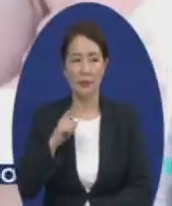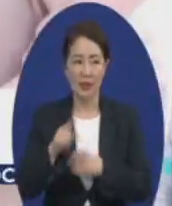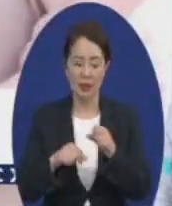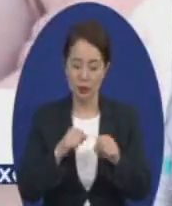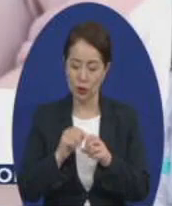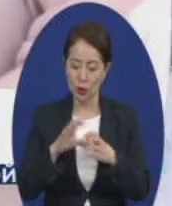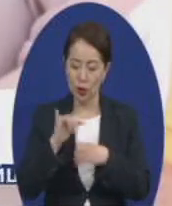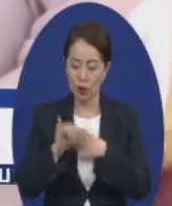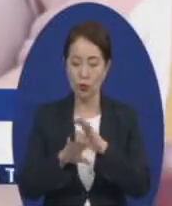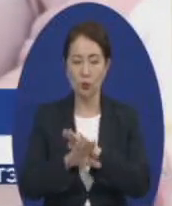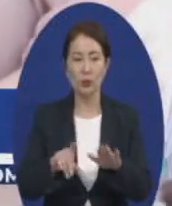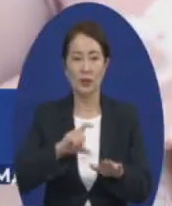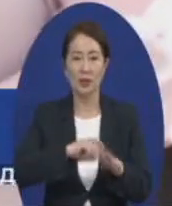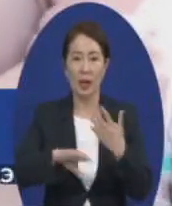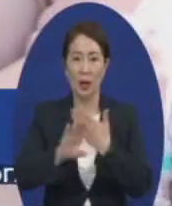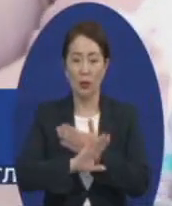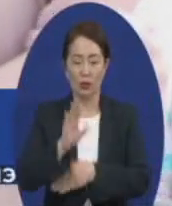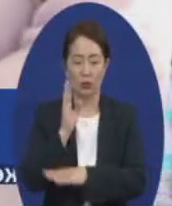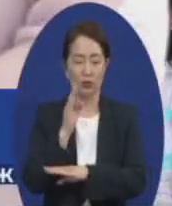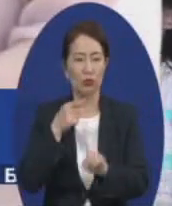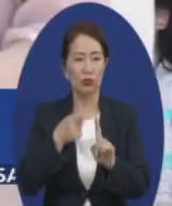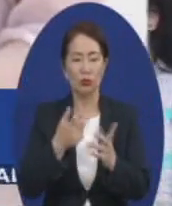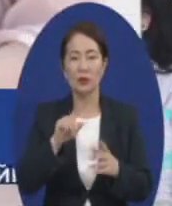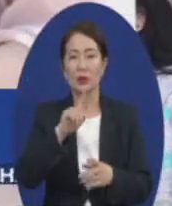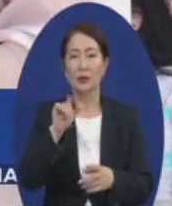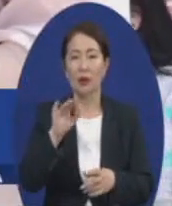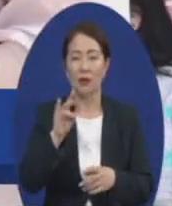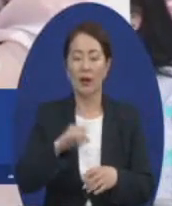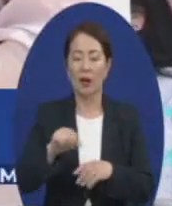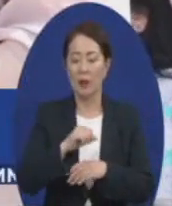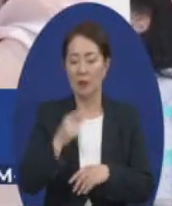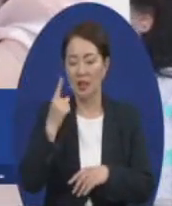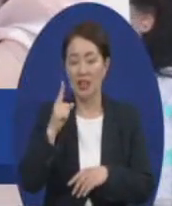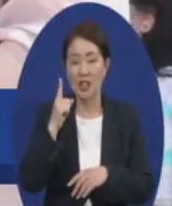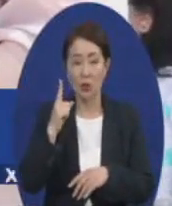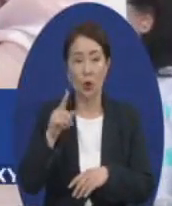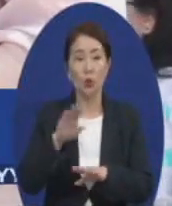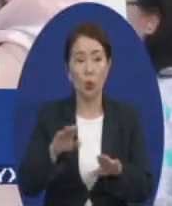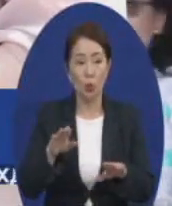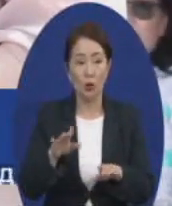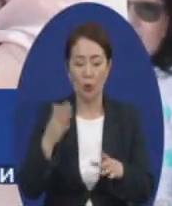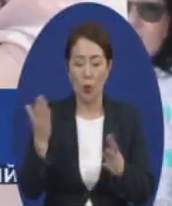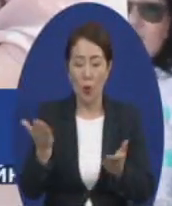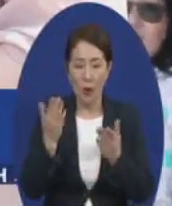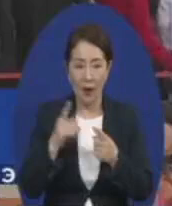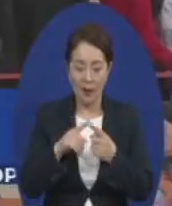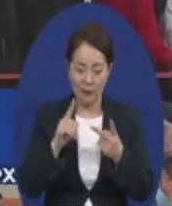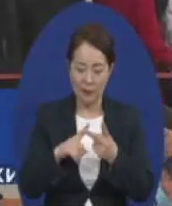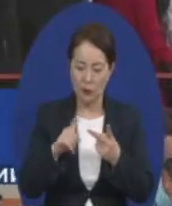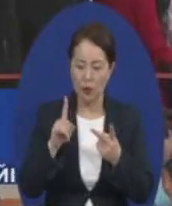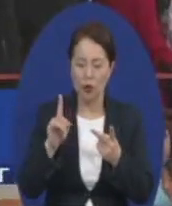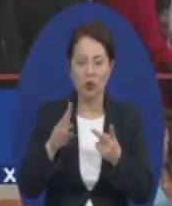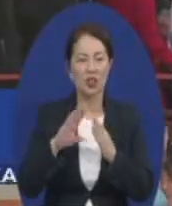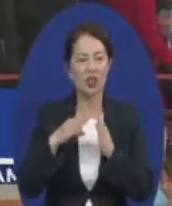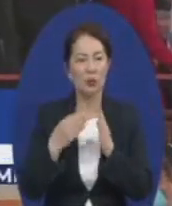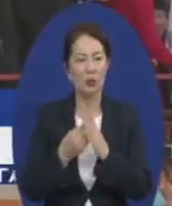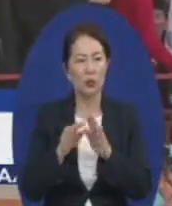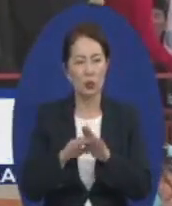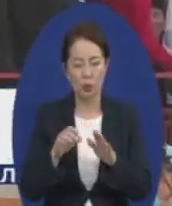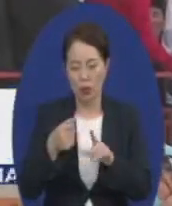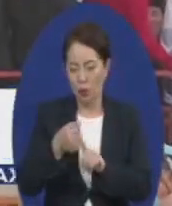Энэ жилийн олон улсын хүүхдийн эрхийг хамгаалах өдрийг Завхан аймаг 1-р хүүхэд оройндоор тэмдэглэн өнгөрүүлж байна. Хамгийн гол нь гэр бүл хүүхэд